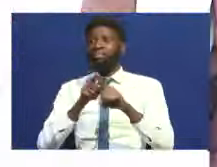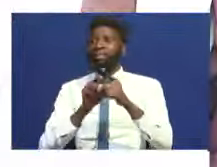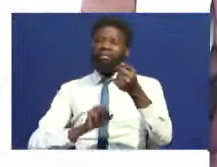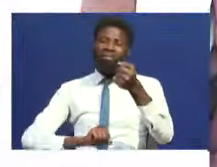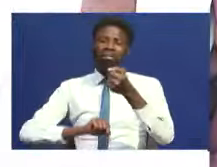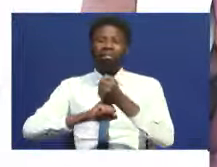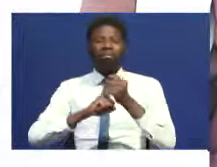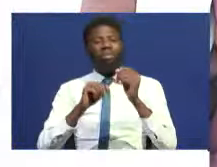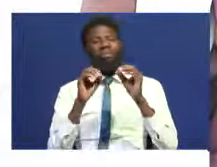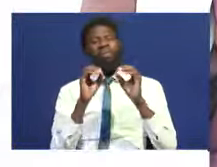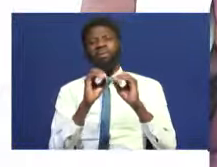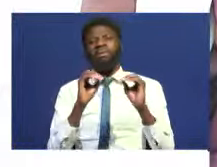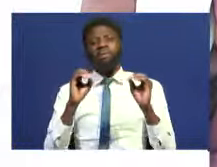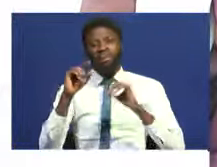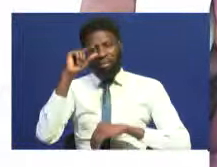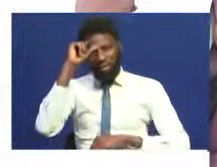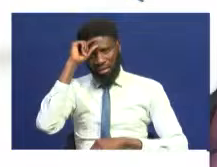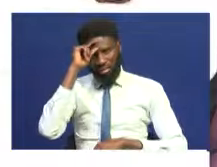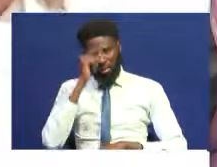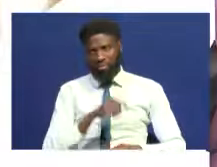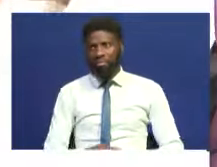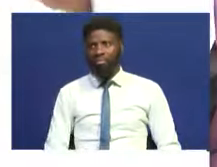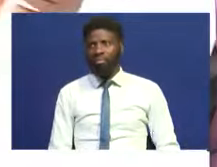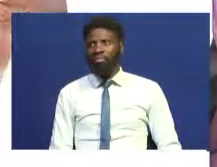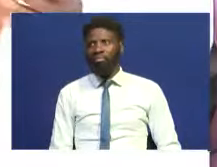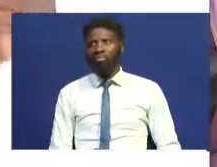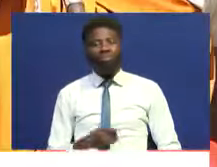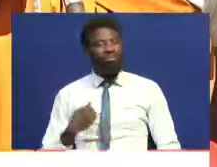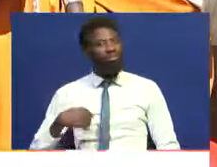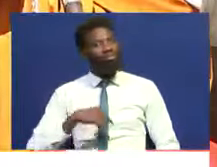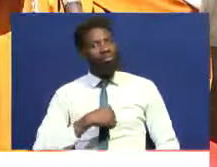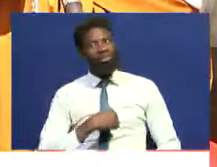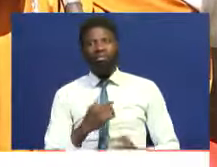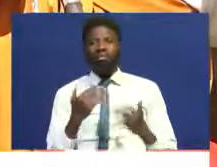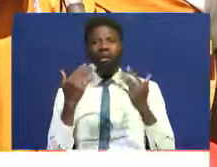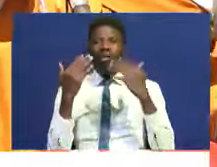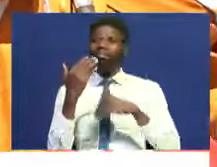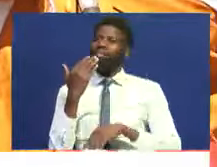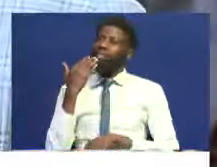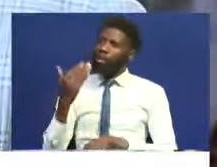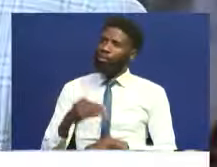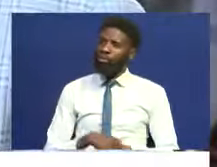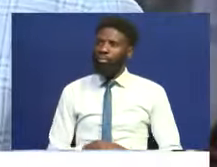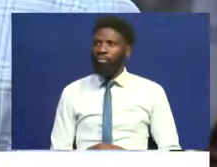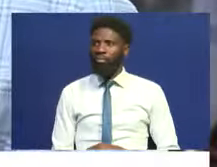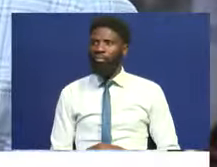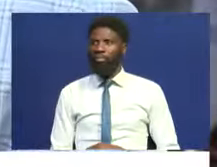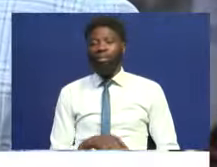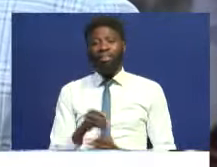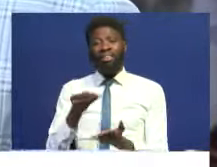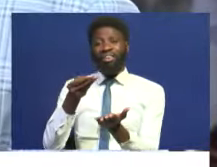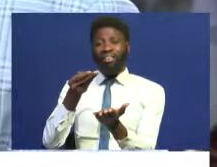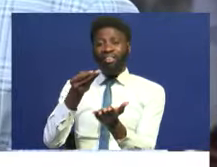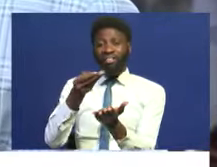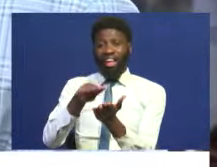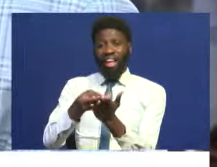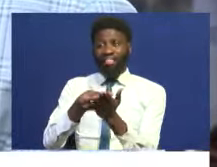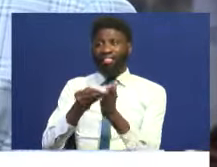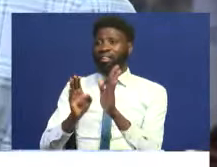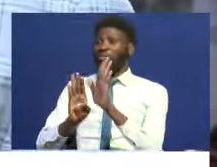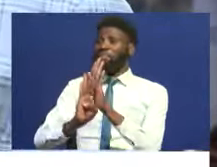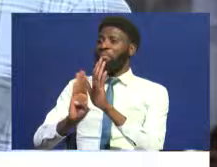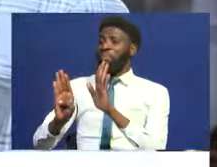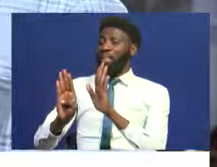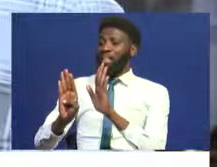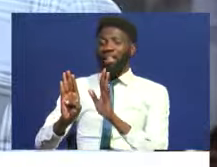Siku ya leo. Kwa hivyo tunasema asante na hapa muonekane. Finance bill